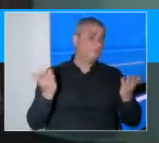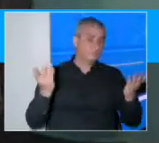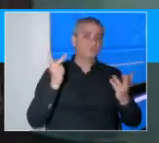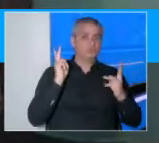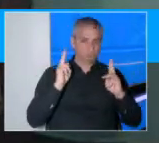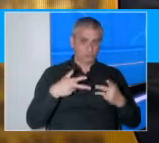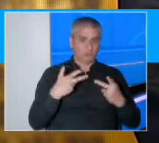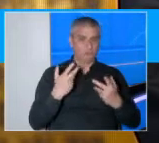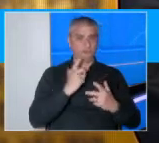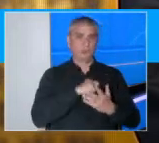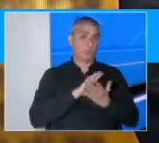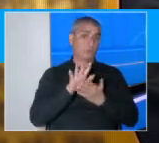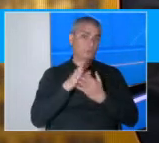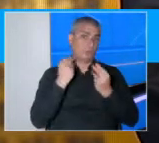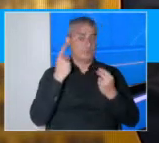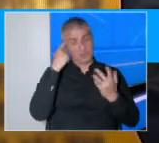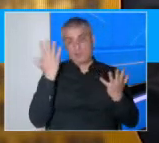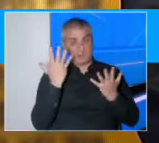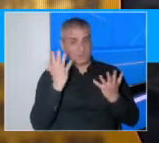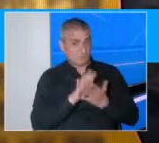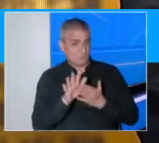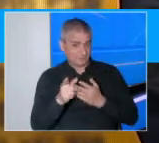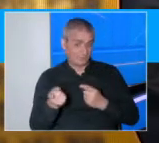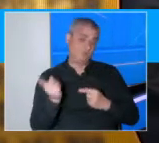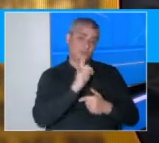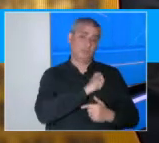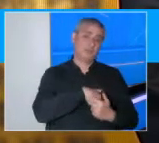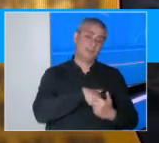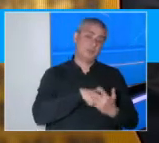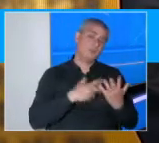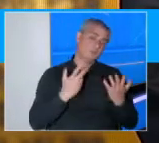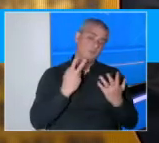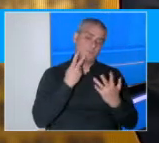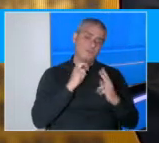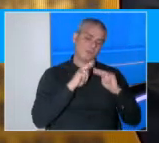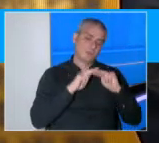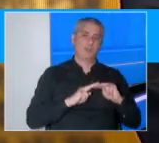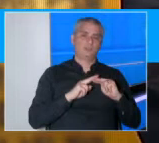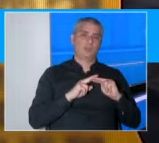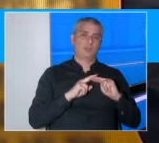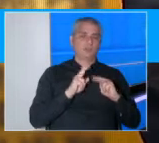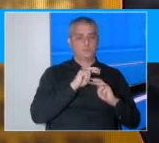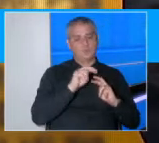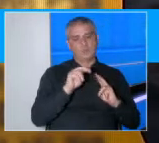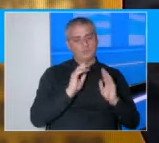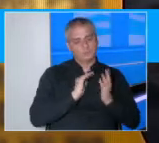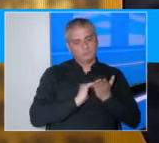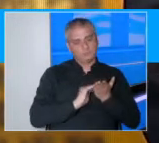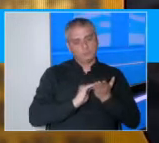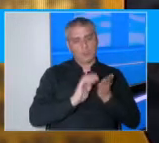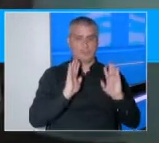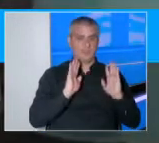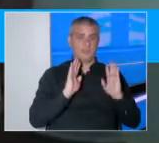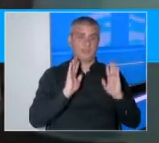יש עיריות שמוציאות הרבה, אני לא יודע מאיפה תקציב, ויש עיריות שמעדיפות להישאר בעניין הסולידי, ואם